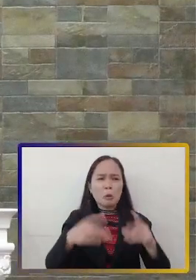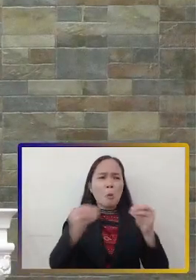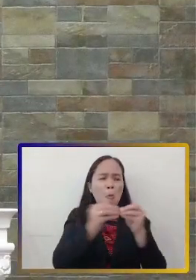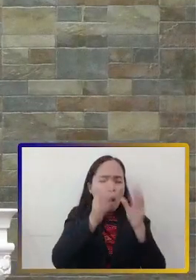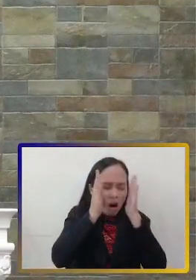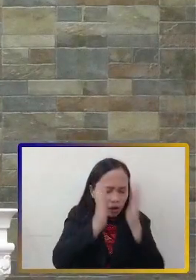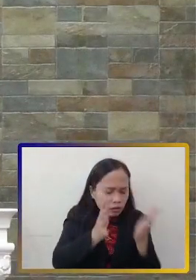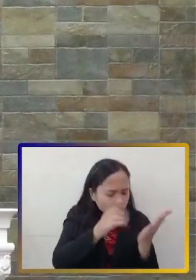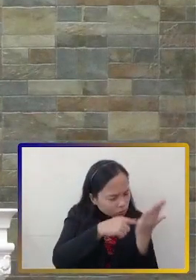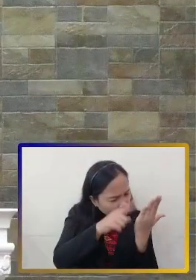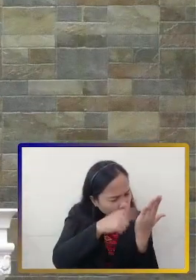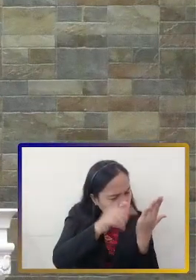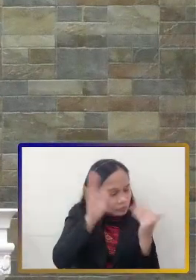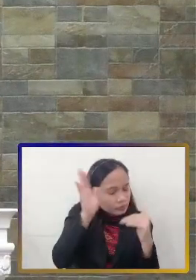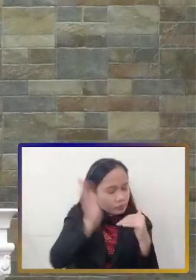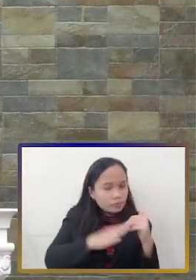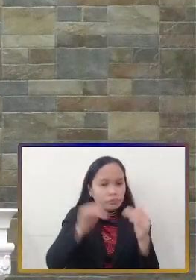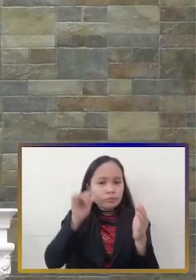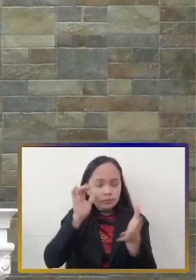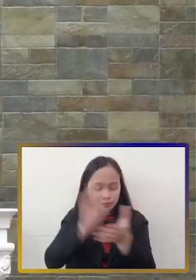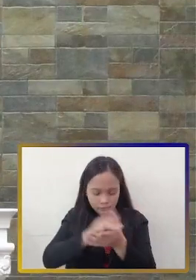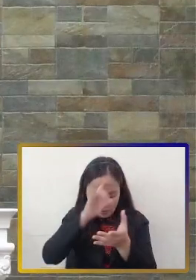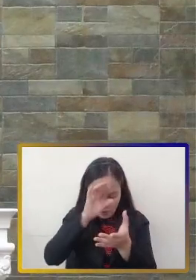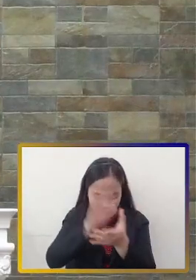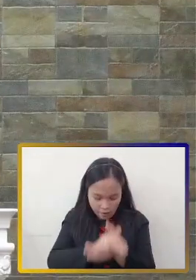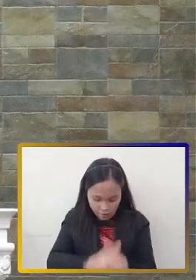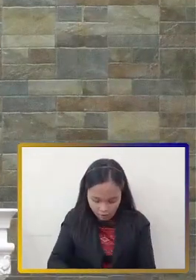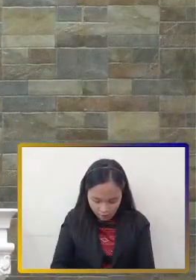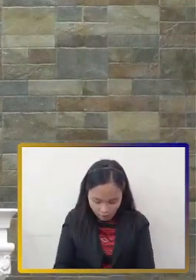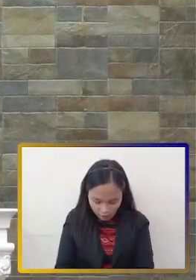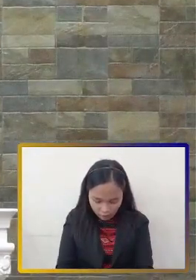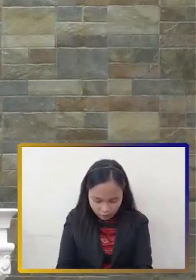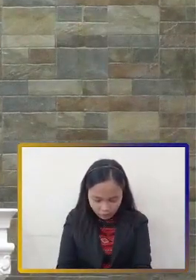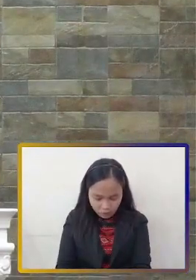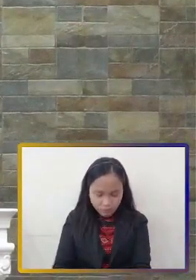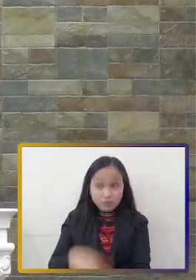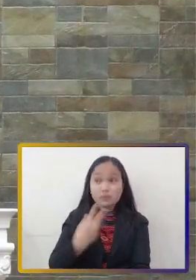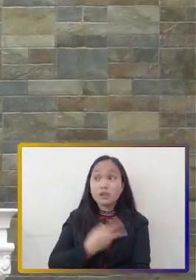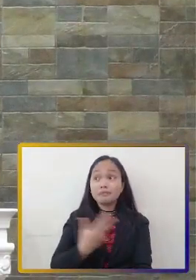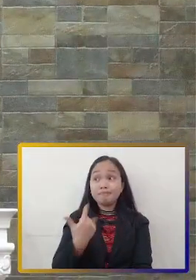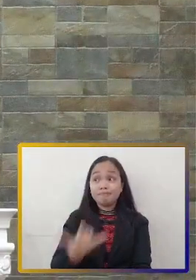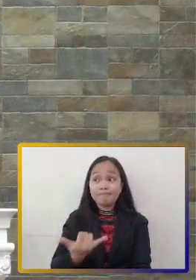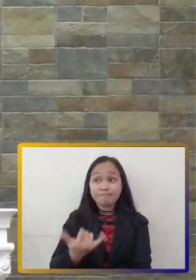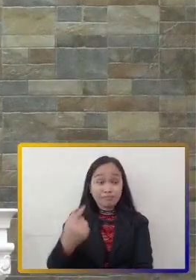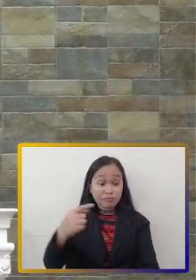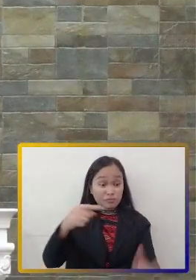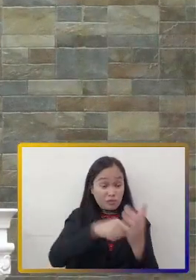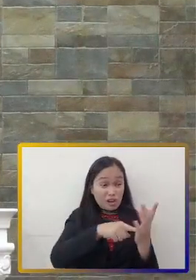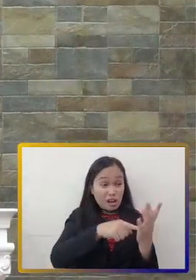mo. Kaya ngayon, eto ngayon, hinuhuli ngayon yung mind mo.